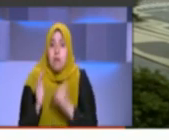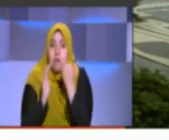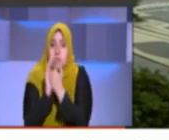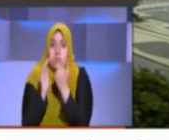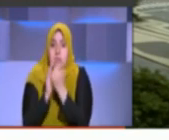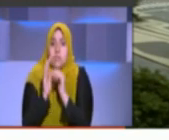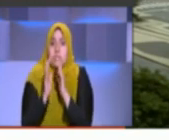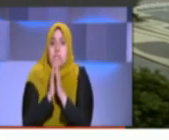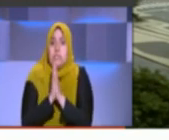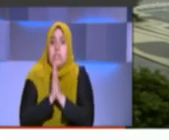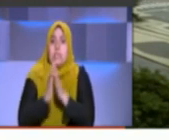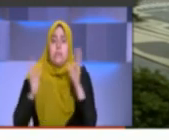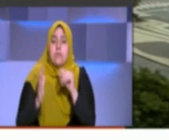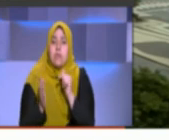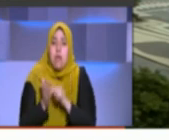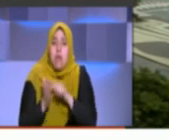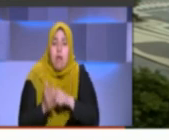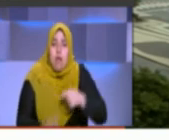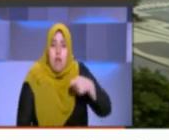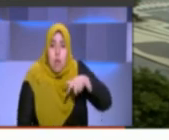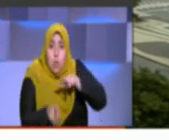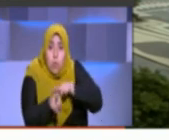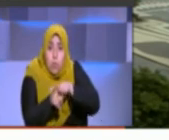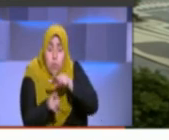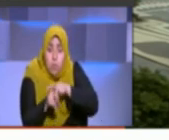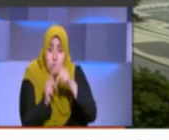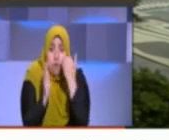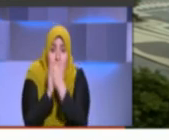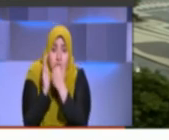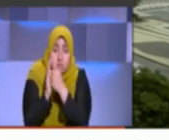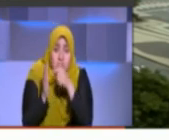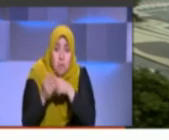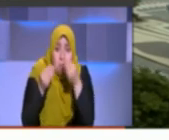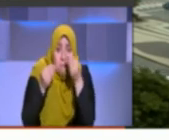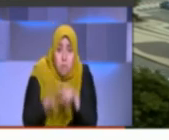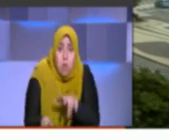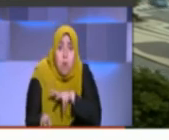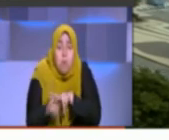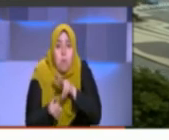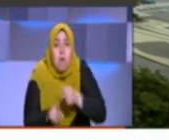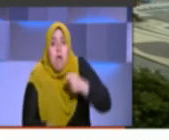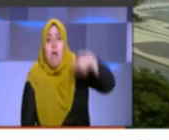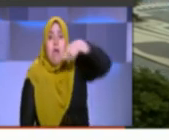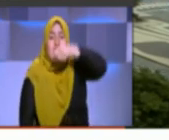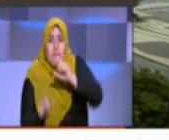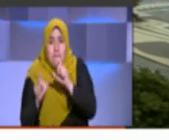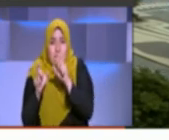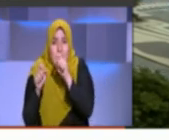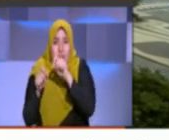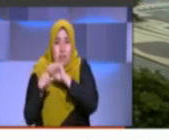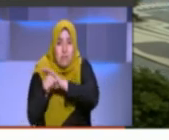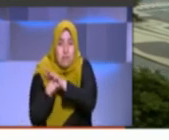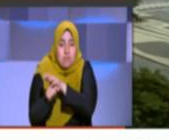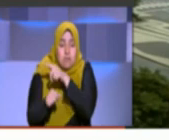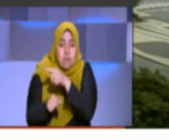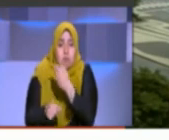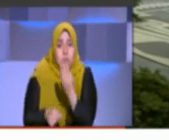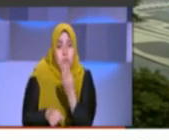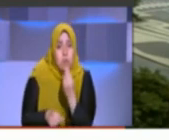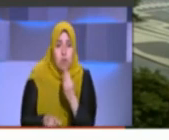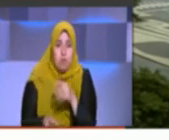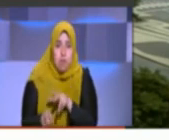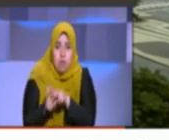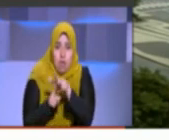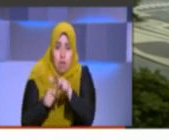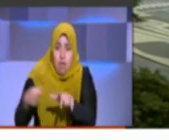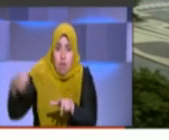بكثير من الخطر الصحي. وبالتالي احنا هنا في مصر عندنا تجربه، حتى هذه اللحظه احنا ماشيين في مسار ايجابي جدا وبنحقق